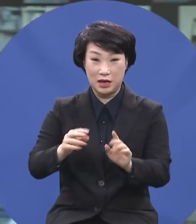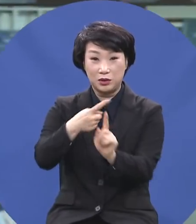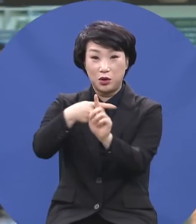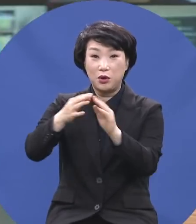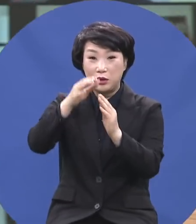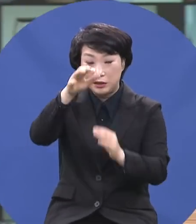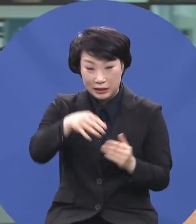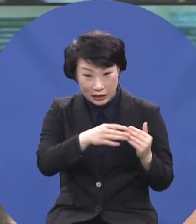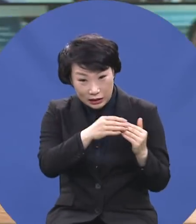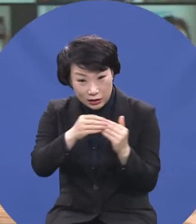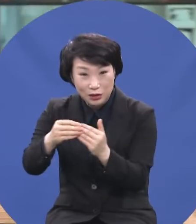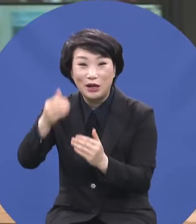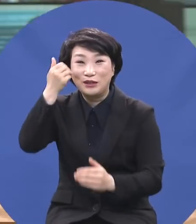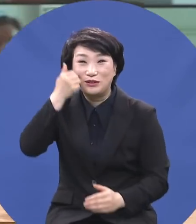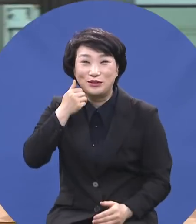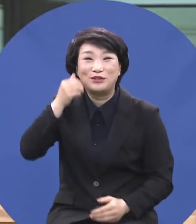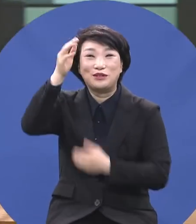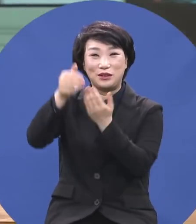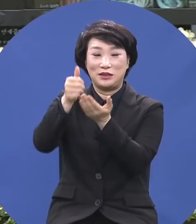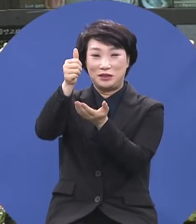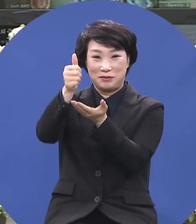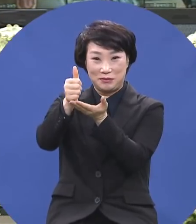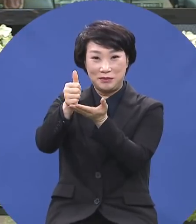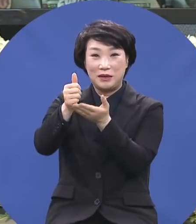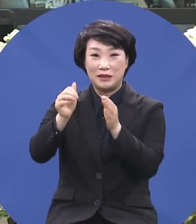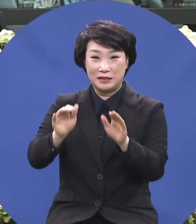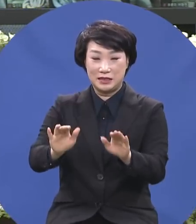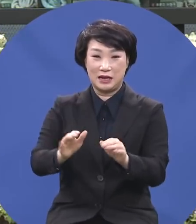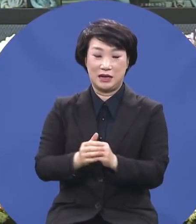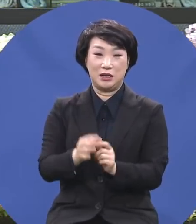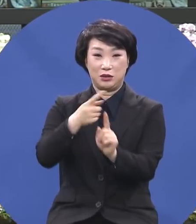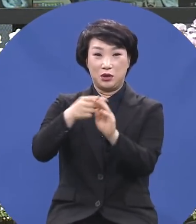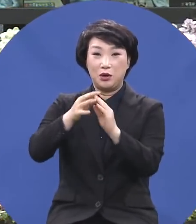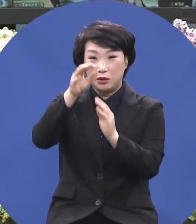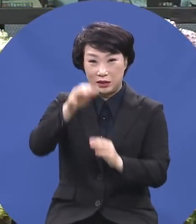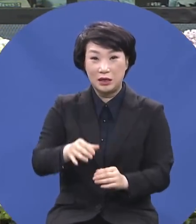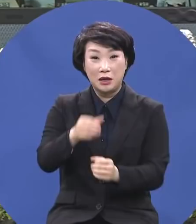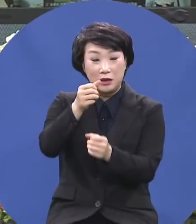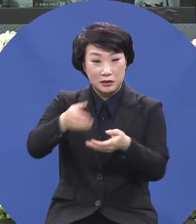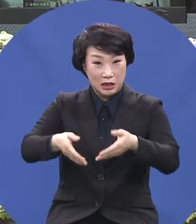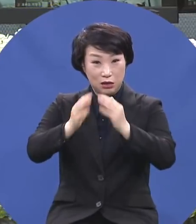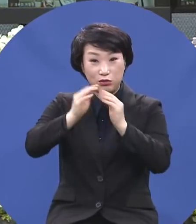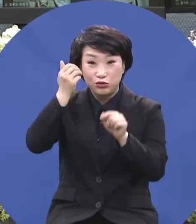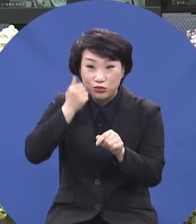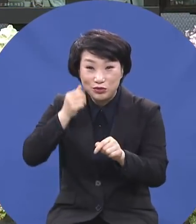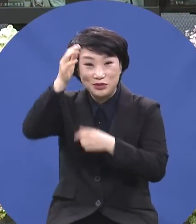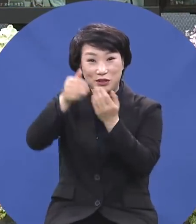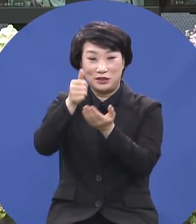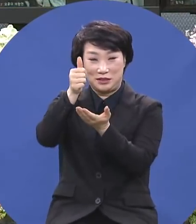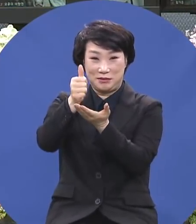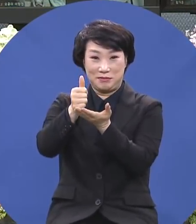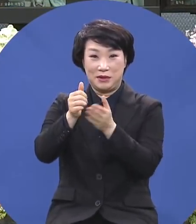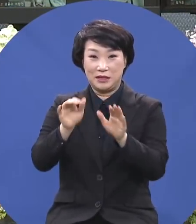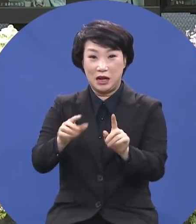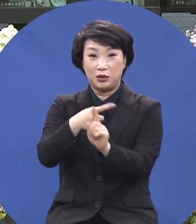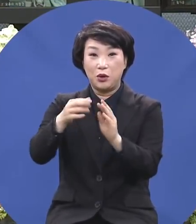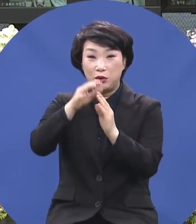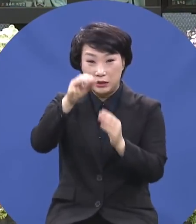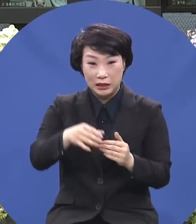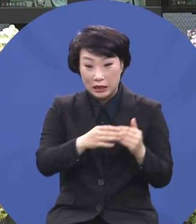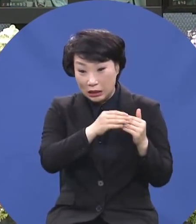교회를 이끌어 가신 분도 성령이요, 교회를 만드신 분도 성령이요,